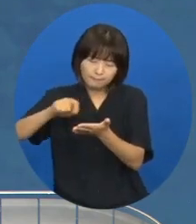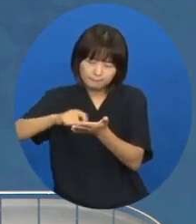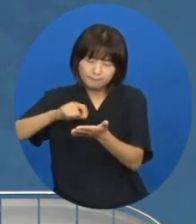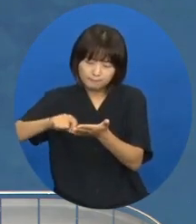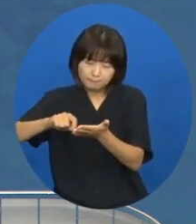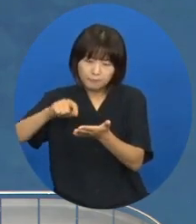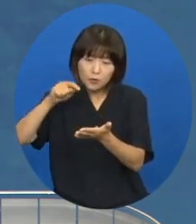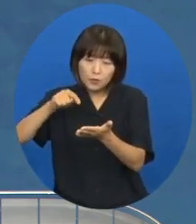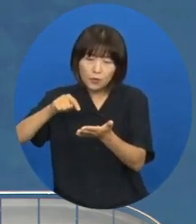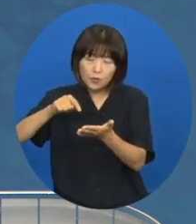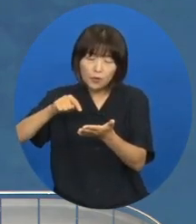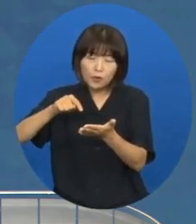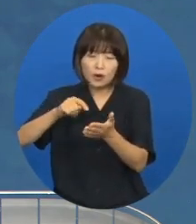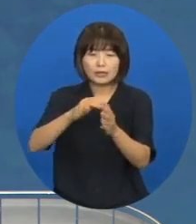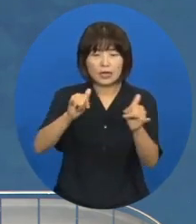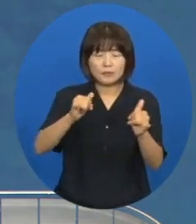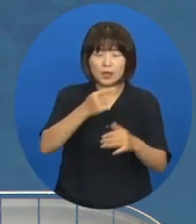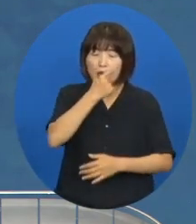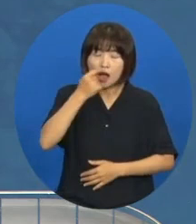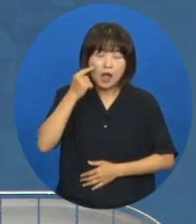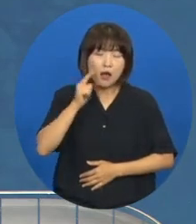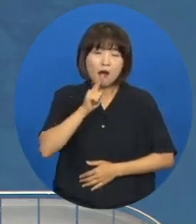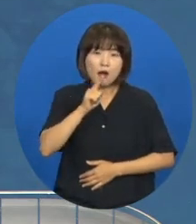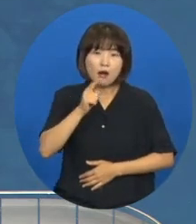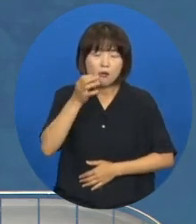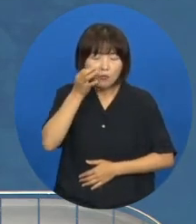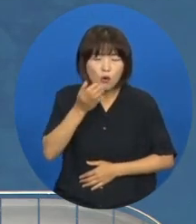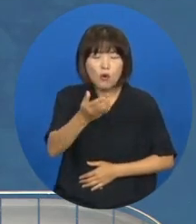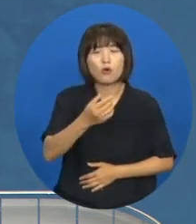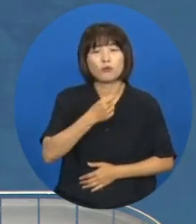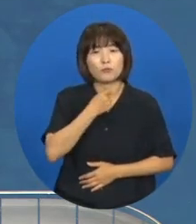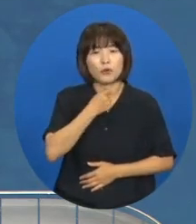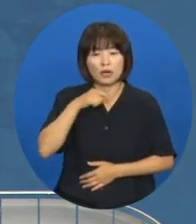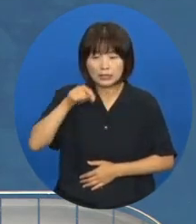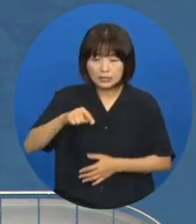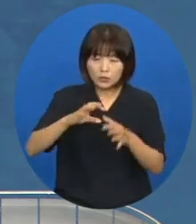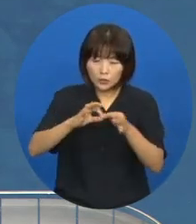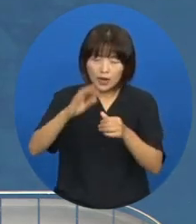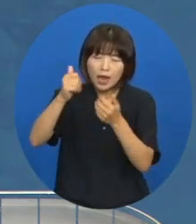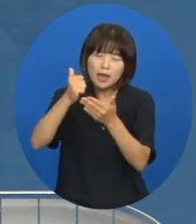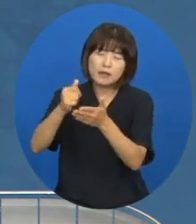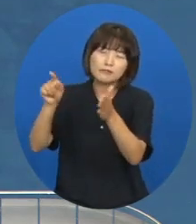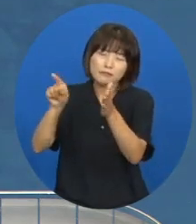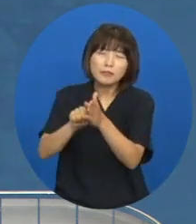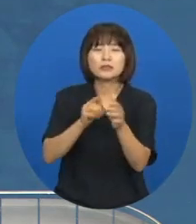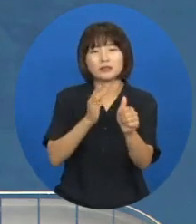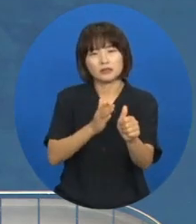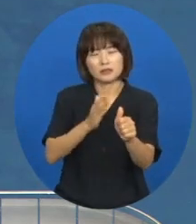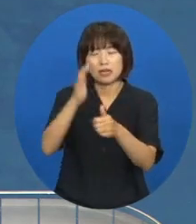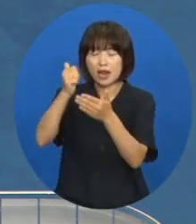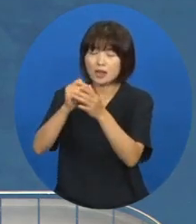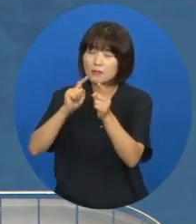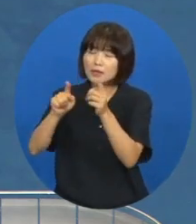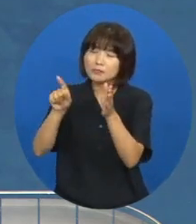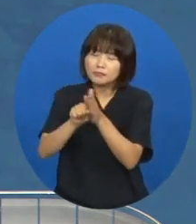그것을 증언하고 싶었어요. 하나님을 정말 믿으시라고, 하나님의 말씀을 믿으시라고.